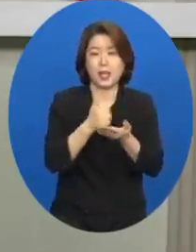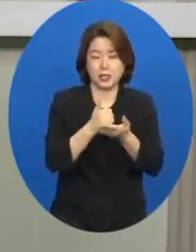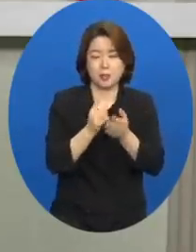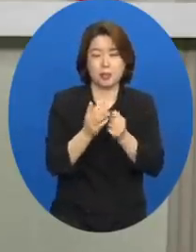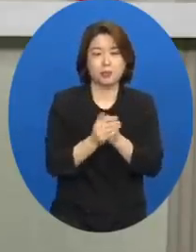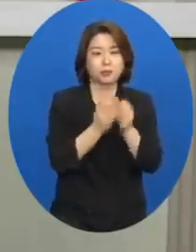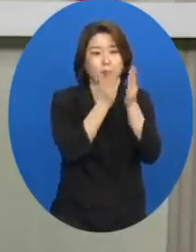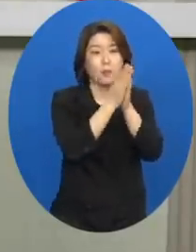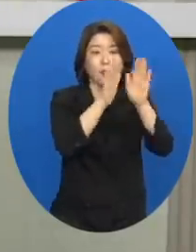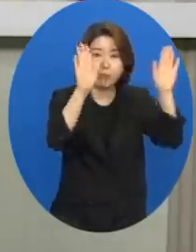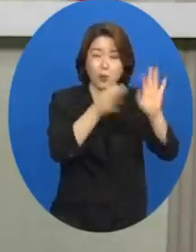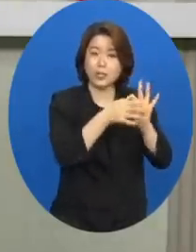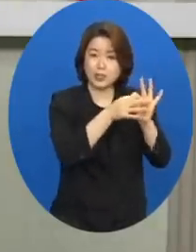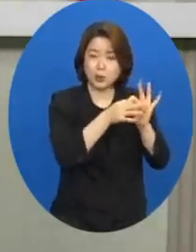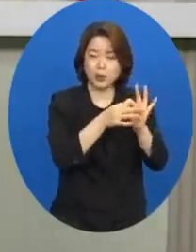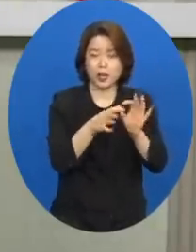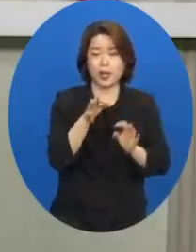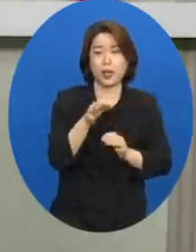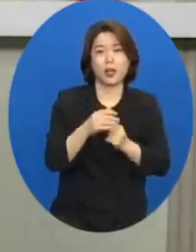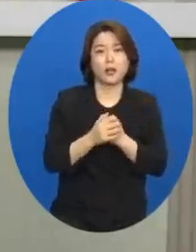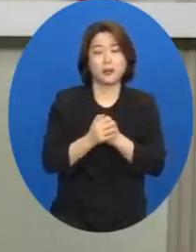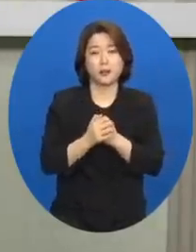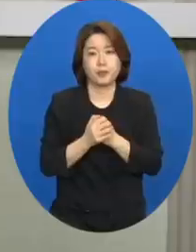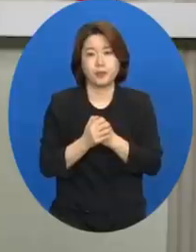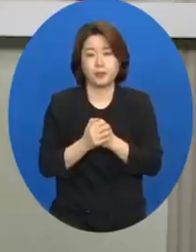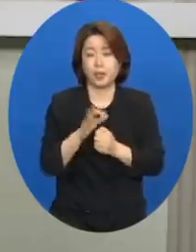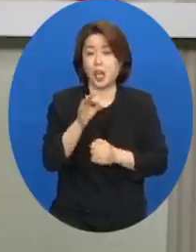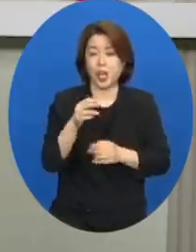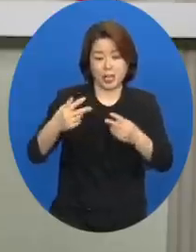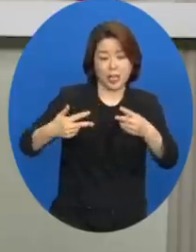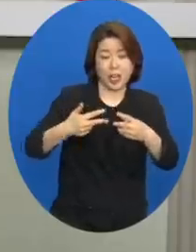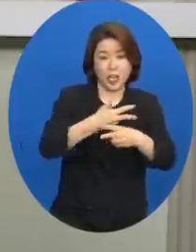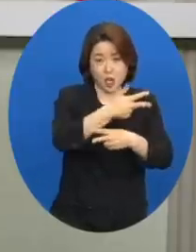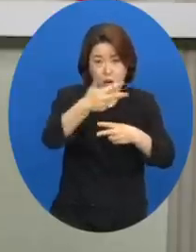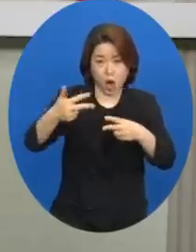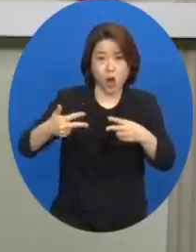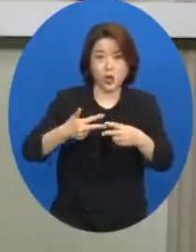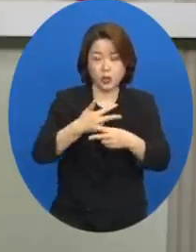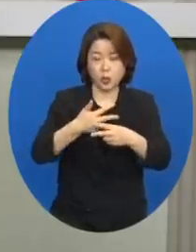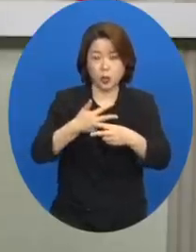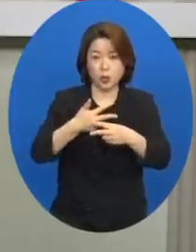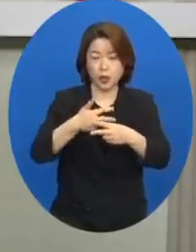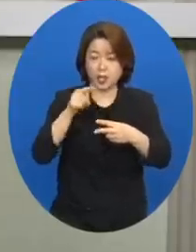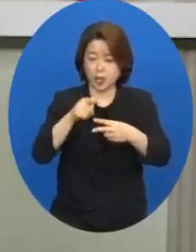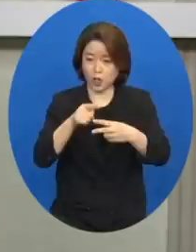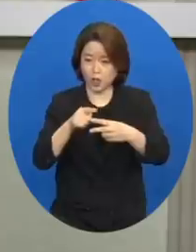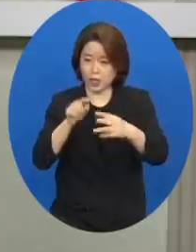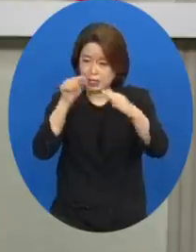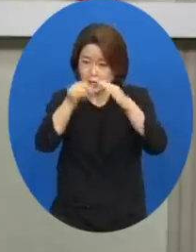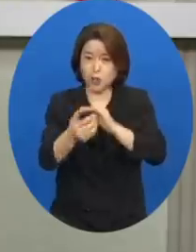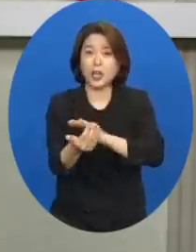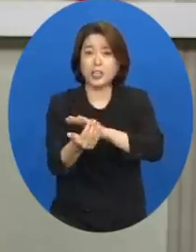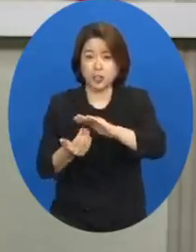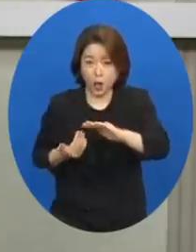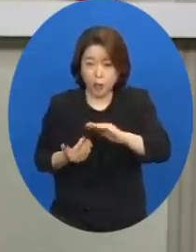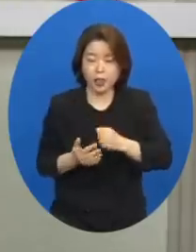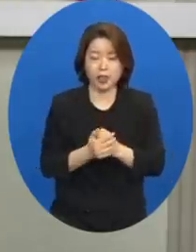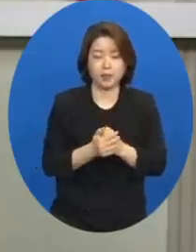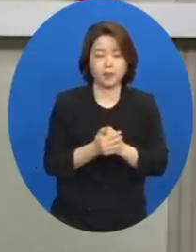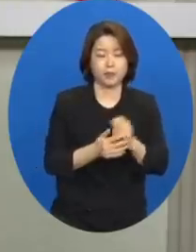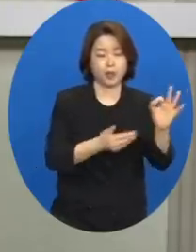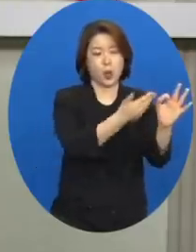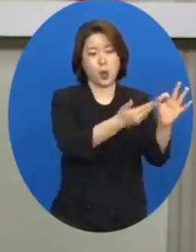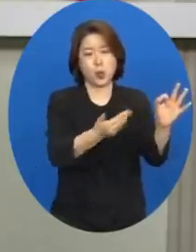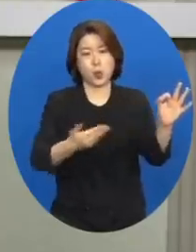에덴 어이 여리고 성 틀어 가기 전에 그 요단강